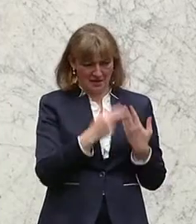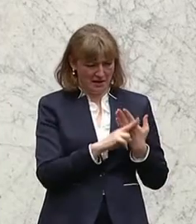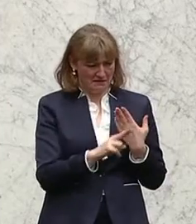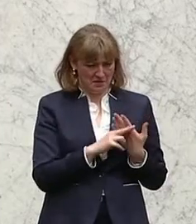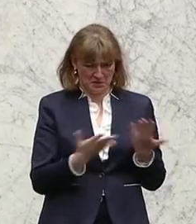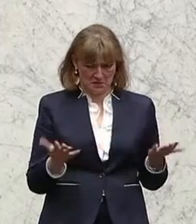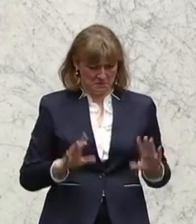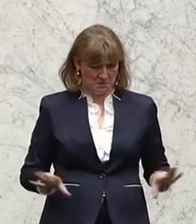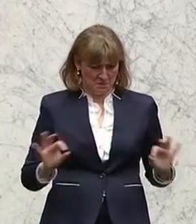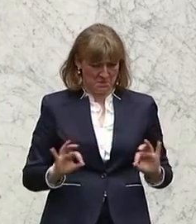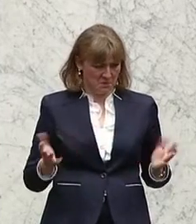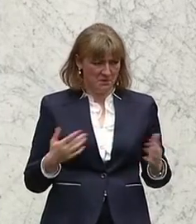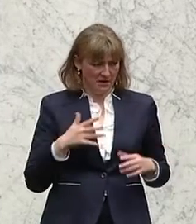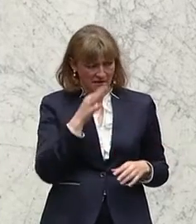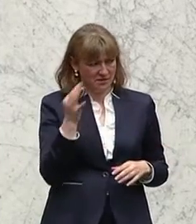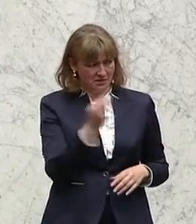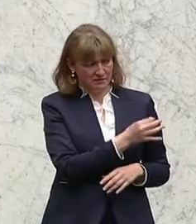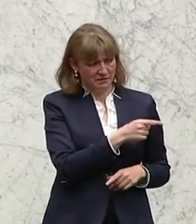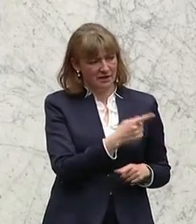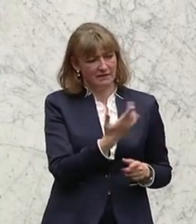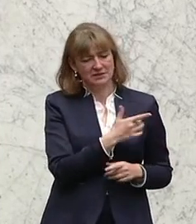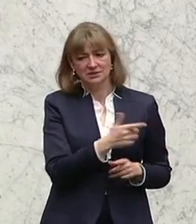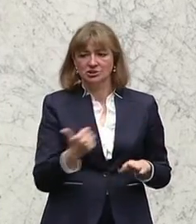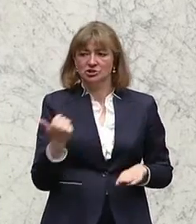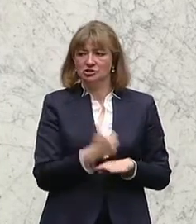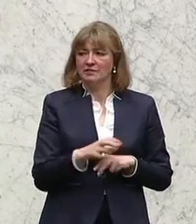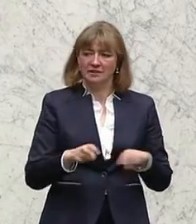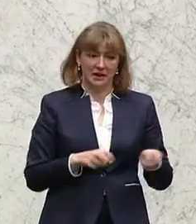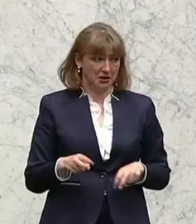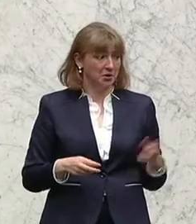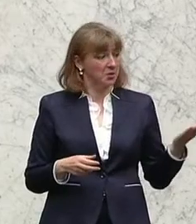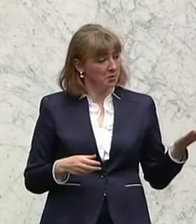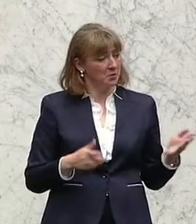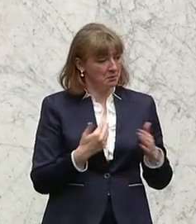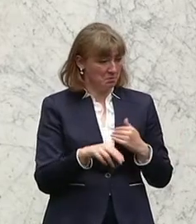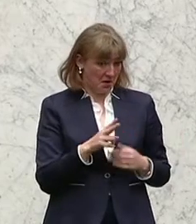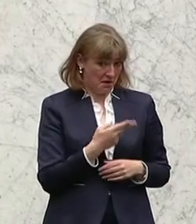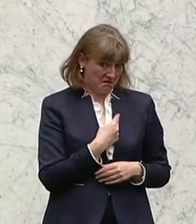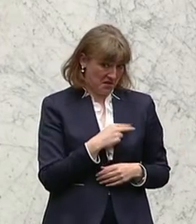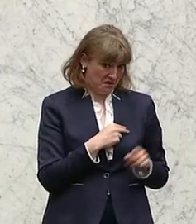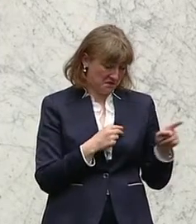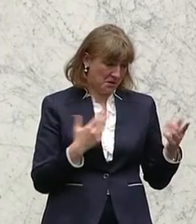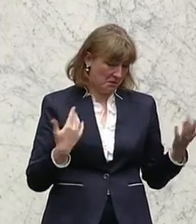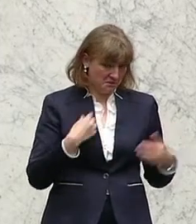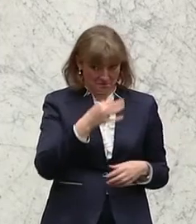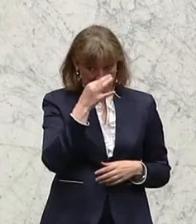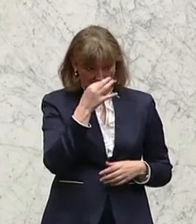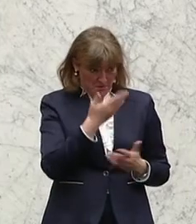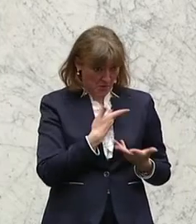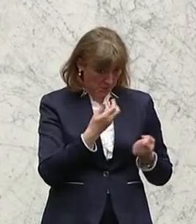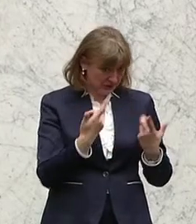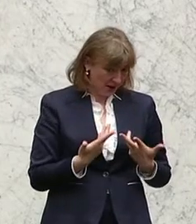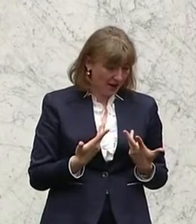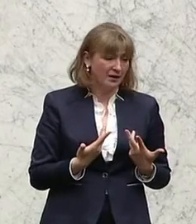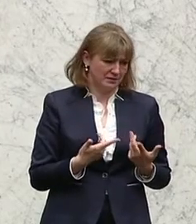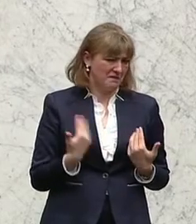bekommen haben. Wir werden jetzt die Anfrage auch an Sie stellen, weil Sie dann als Chef der Regierung offensichtlich eher dafür verantwortlich sind. Ich bin gespannt, ob wir hier Zahlen bekommen, weil